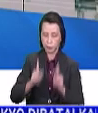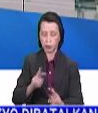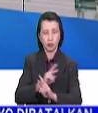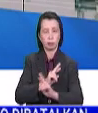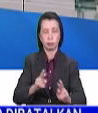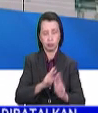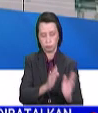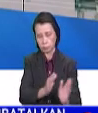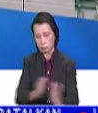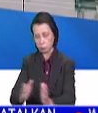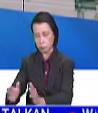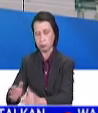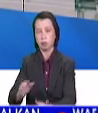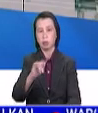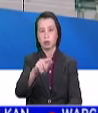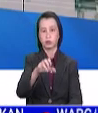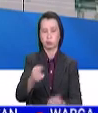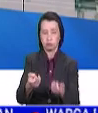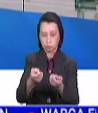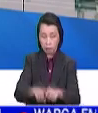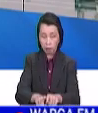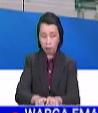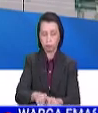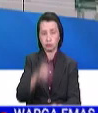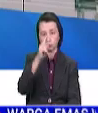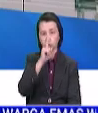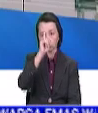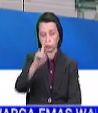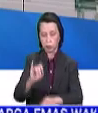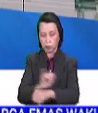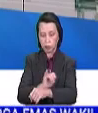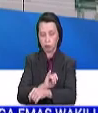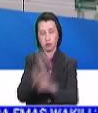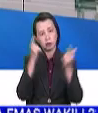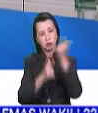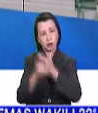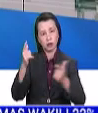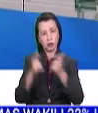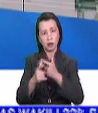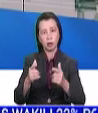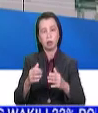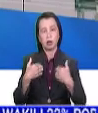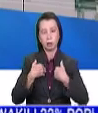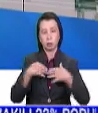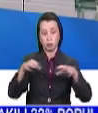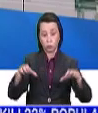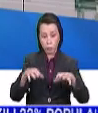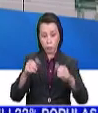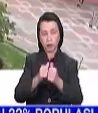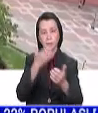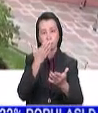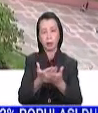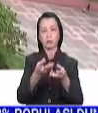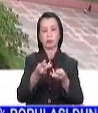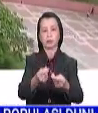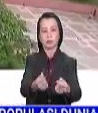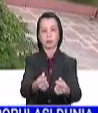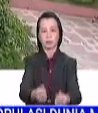sedia menyelaras segera isu dihadapi bagi memastikan industri pelancongan beroperasi dengan lancar